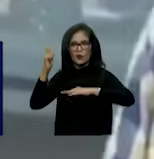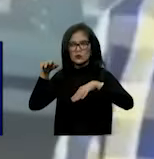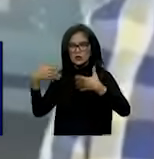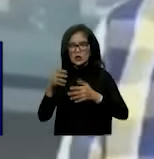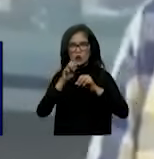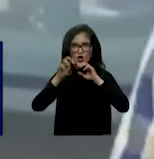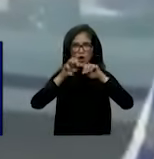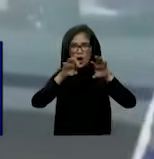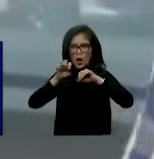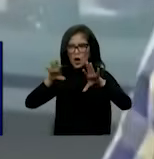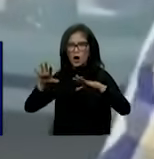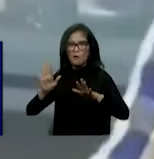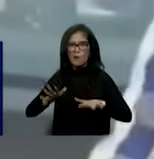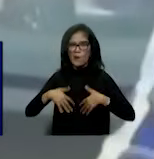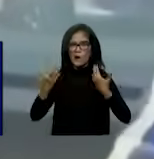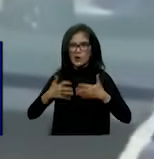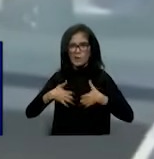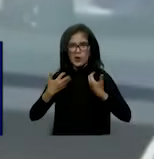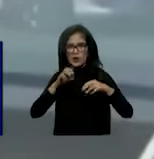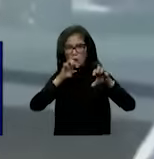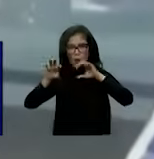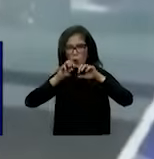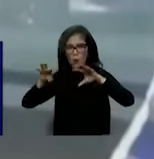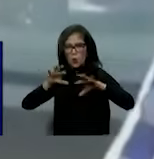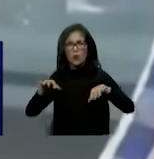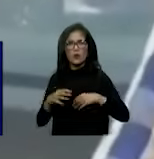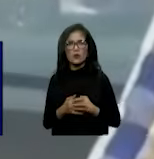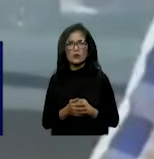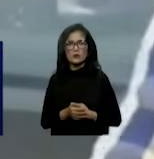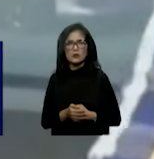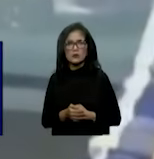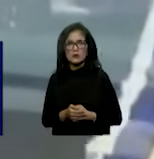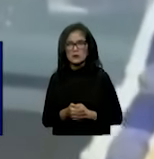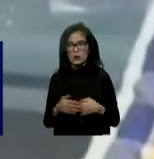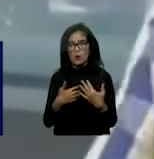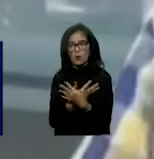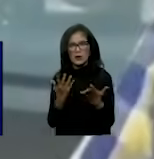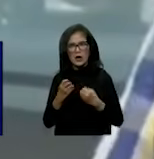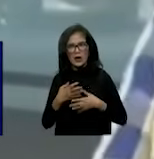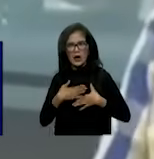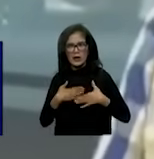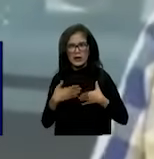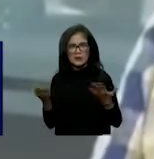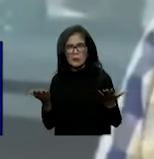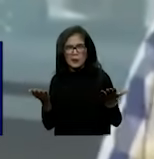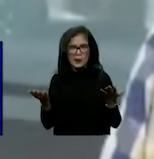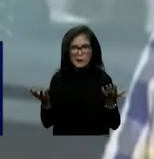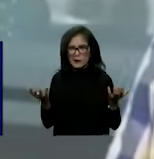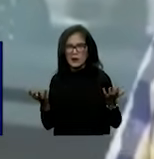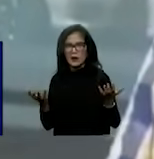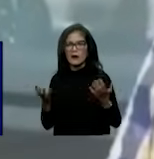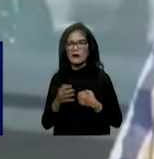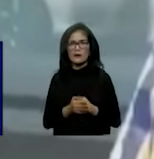ngamuk-ngamuk, marah-marah di situ. Kemudian kan keluarga kaget. Ada apa? Ada apa? Nah, kemudian